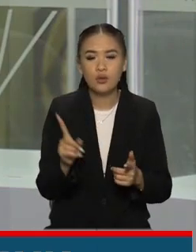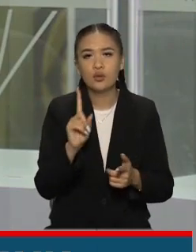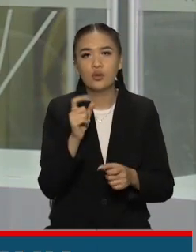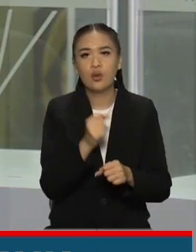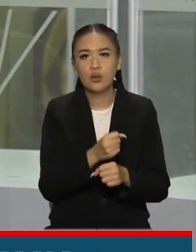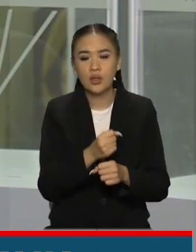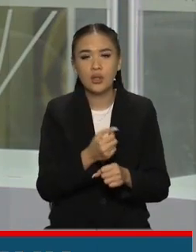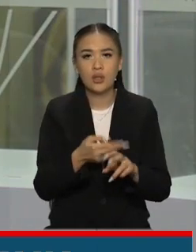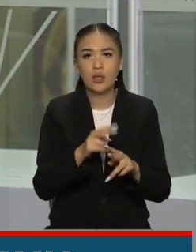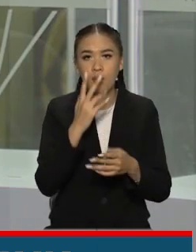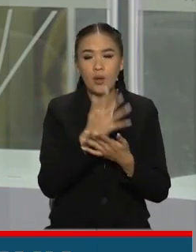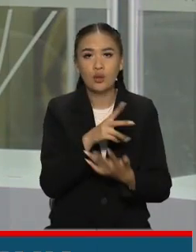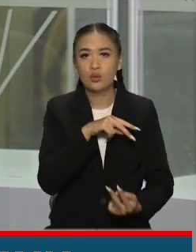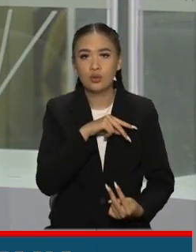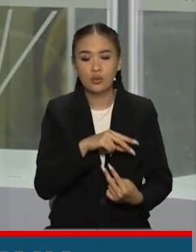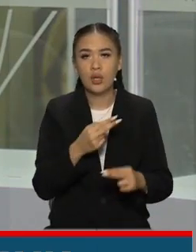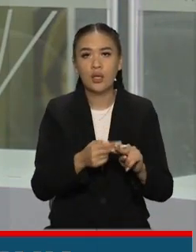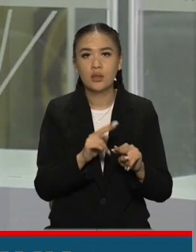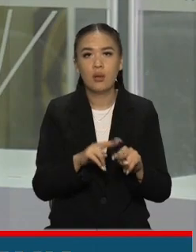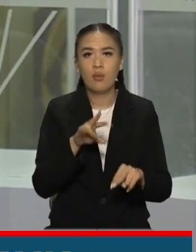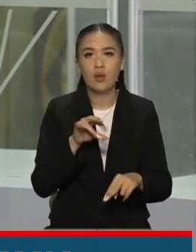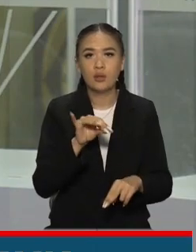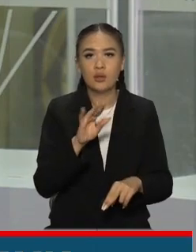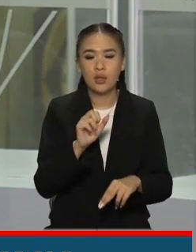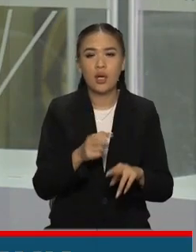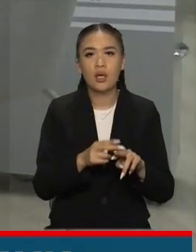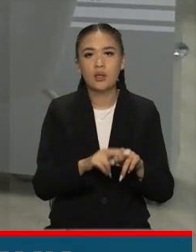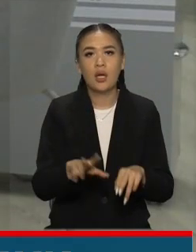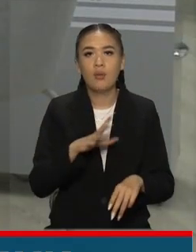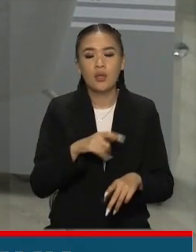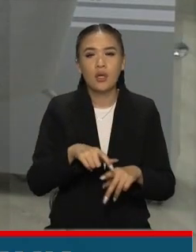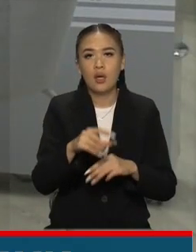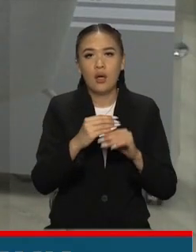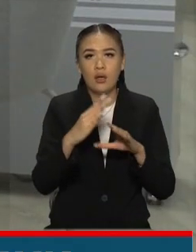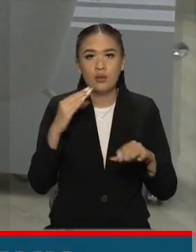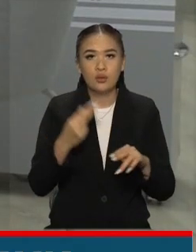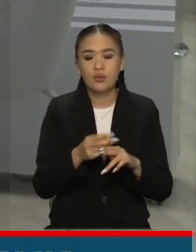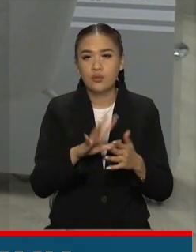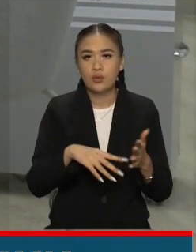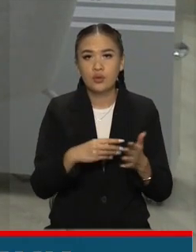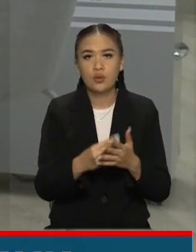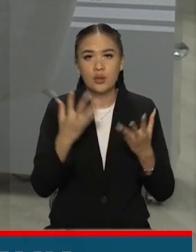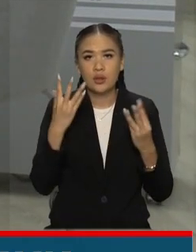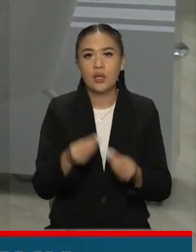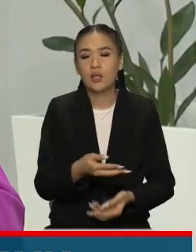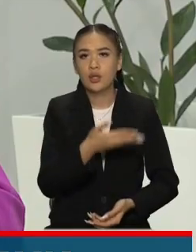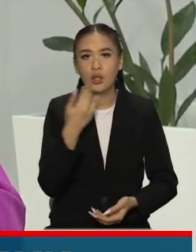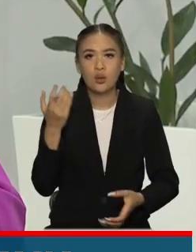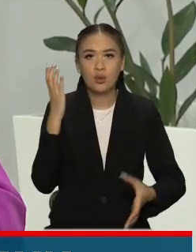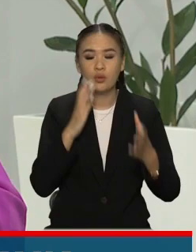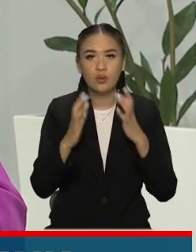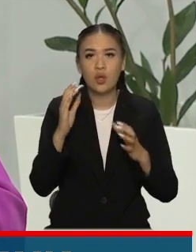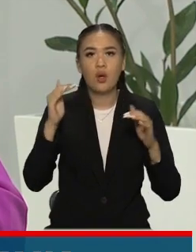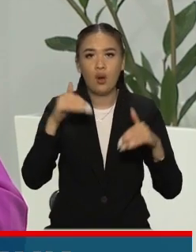труда, политика которого образуется с Министерства автомобильных дорог, она на сегодняшний день не выставляет точных требований перед университетами и